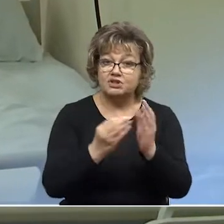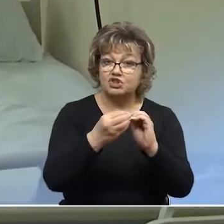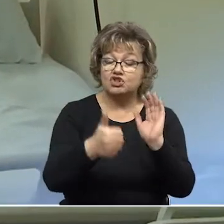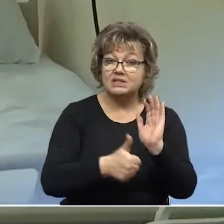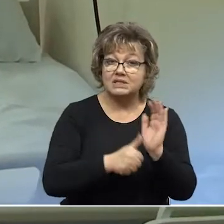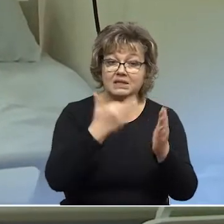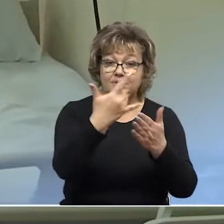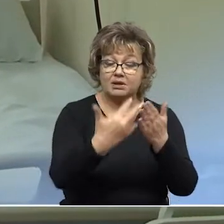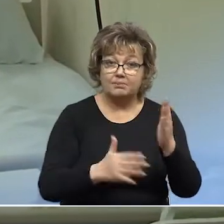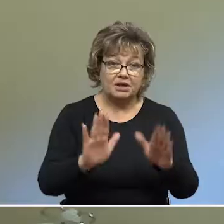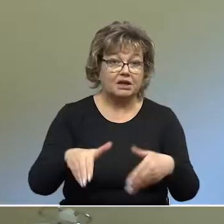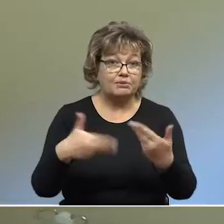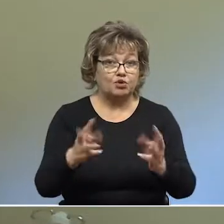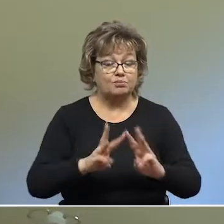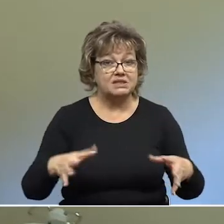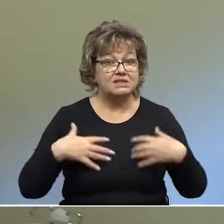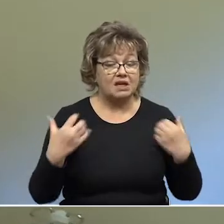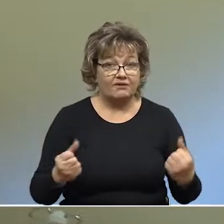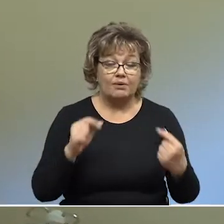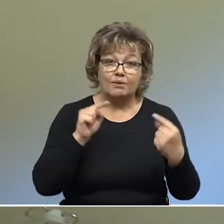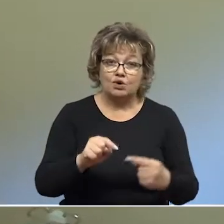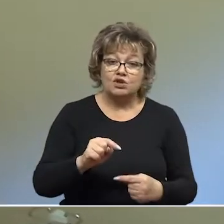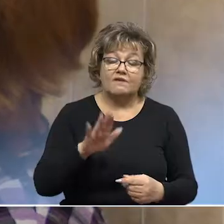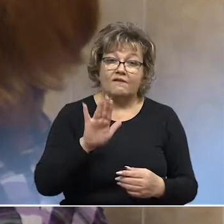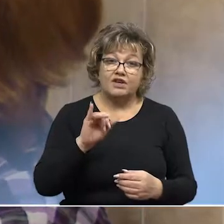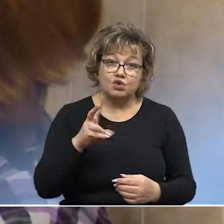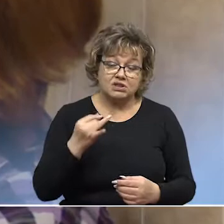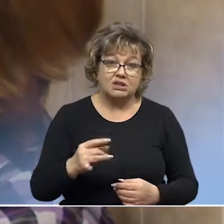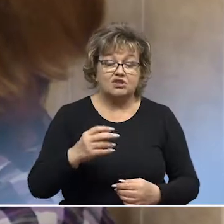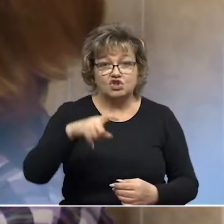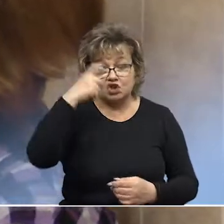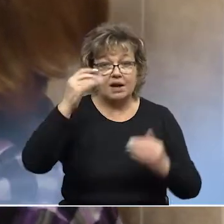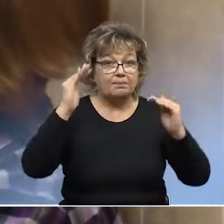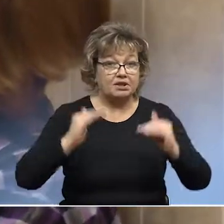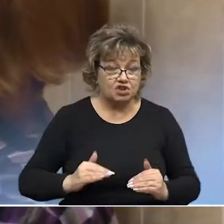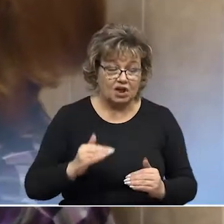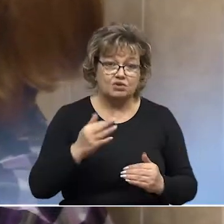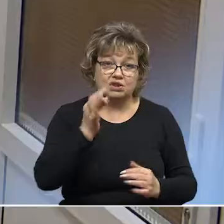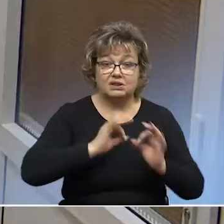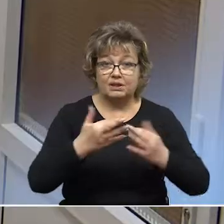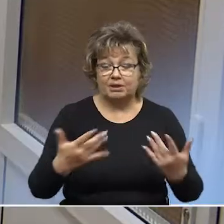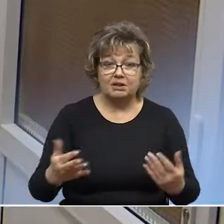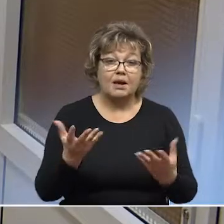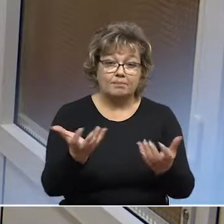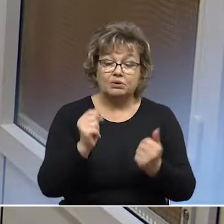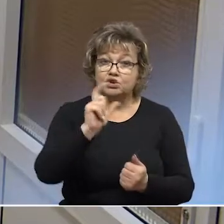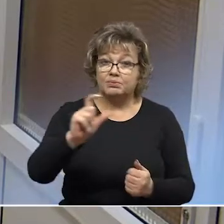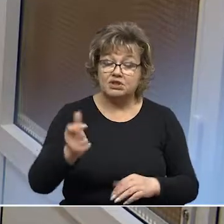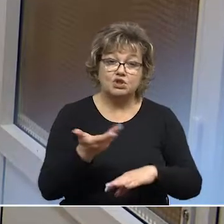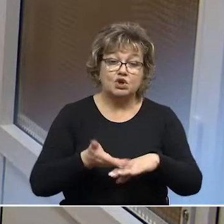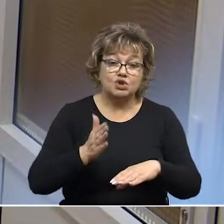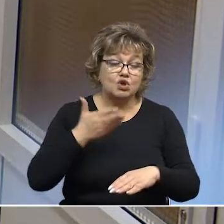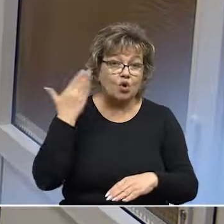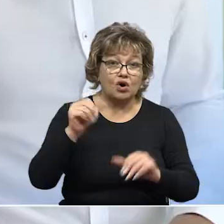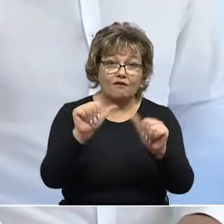списке 16 медикаментов, рекомендованных Минздравом. Противовирусные, жаропонижающие, антикоагулянты, антибиотики. Их получат пациенты